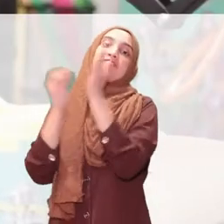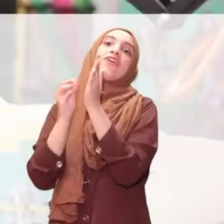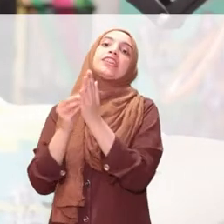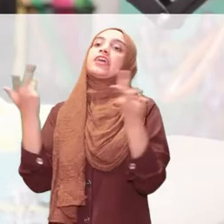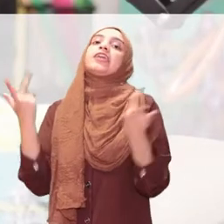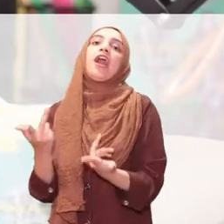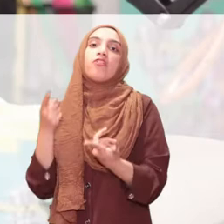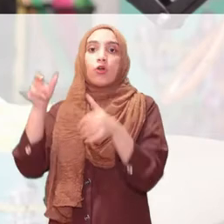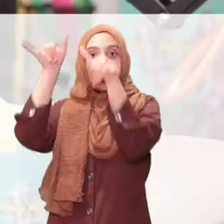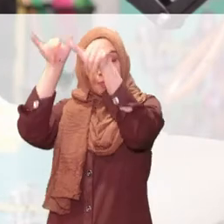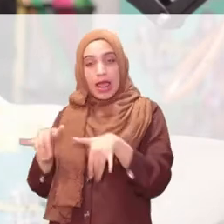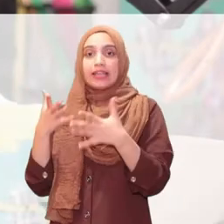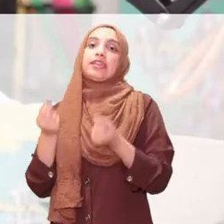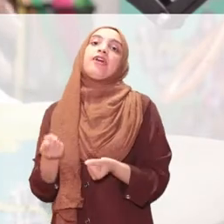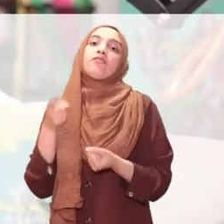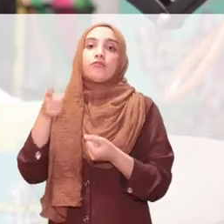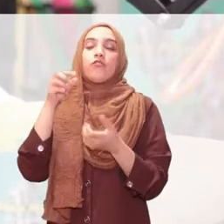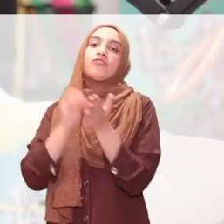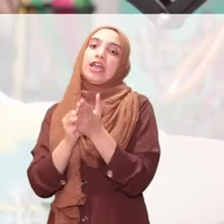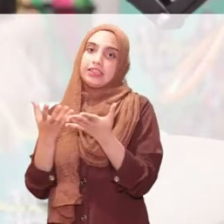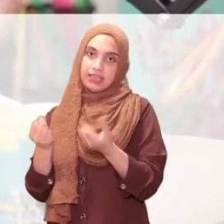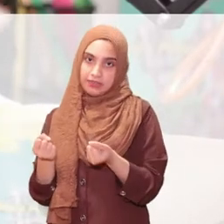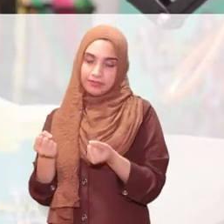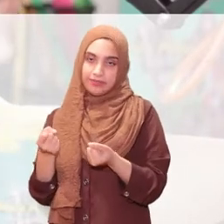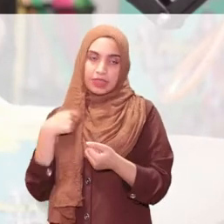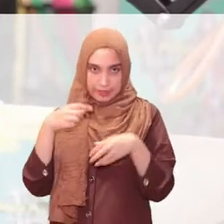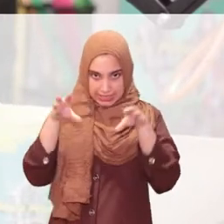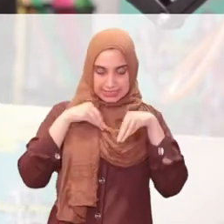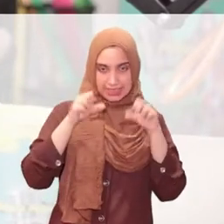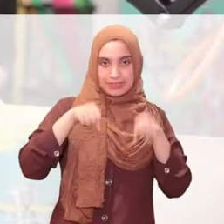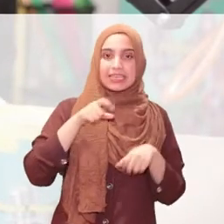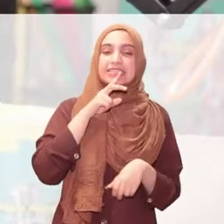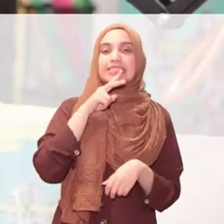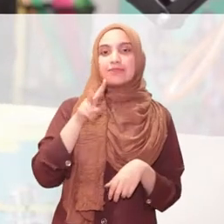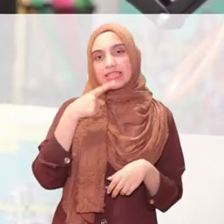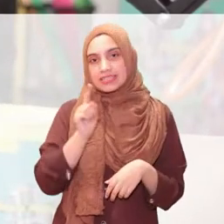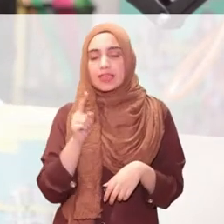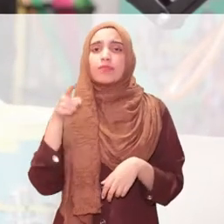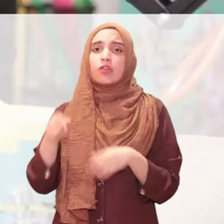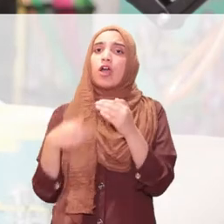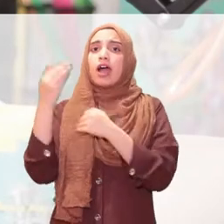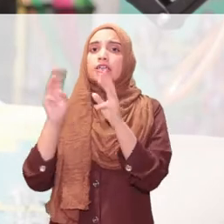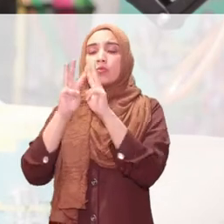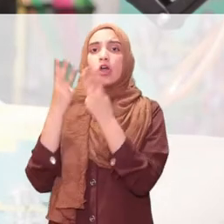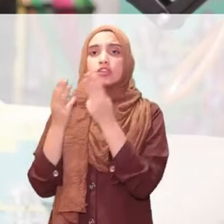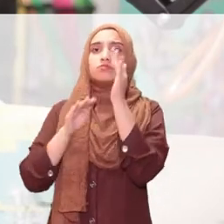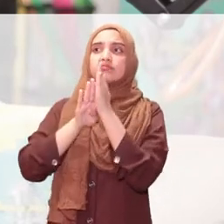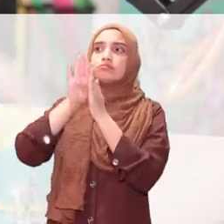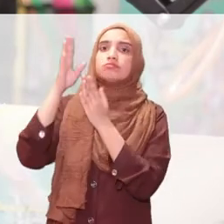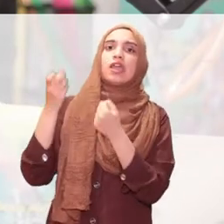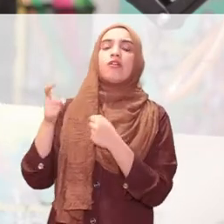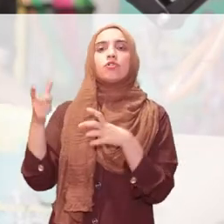Amazing उनकी जो साइड में वॉलपेपर इन थे मूव इनटू थे इंवेंशन आफ इंवेंशन आफ एवरी लेवल लाइव